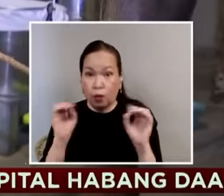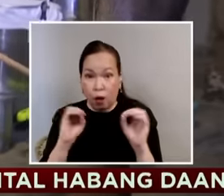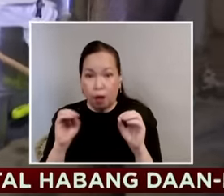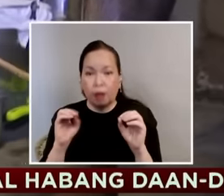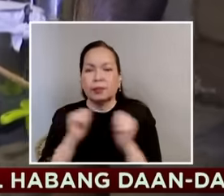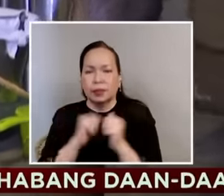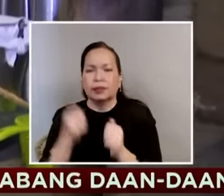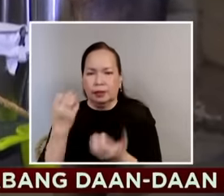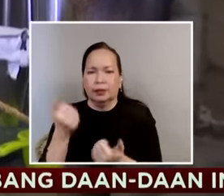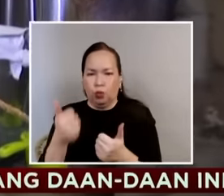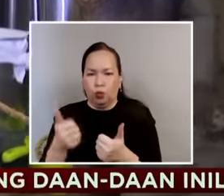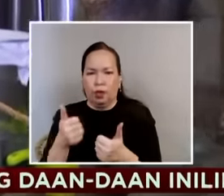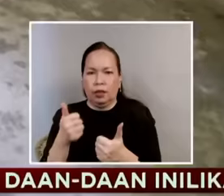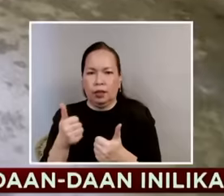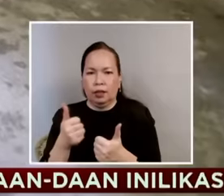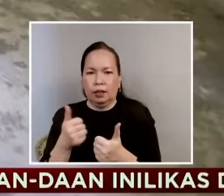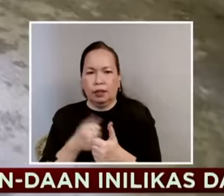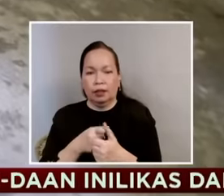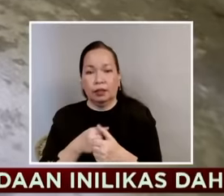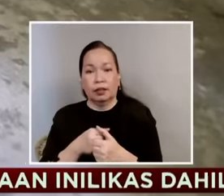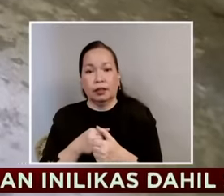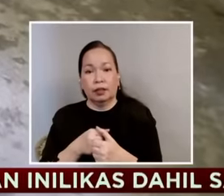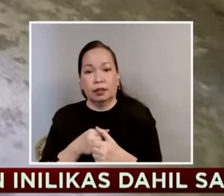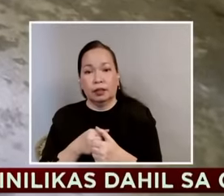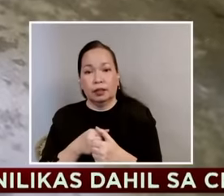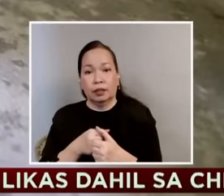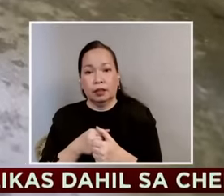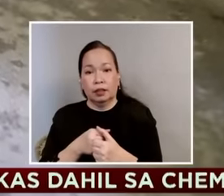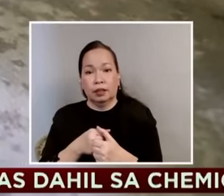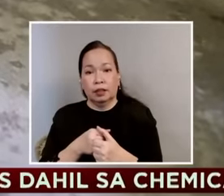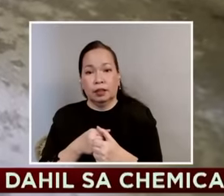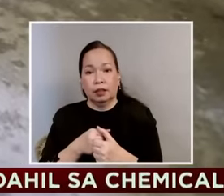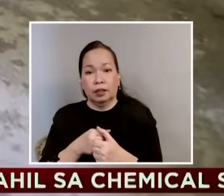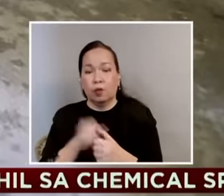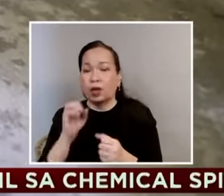ay wala po siyang mastitis.